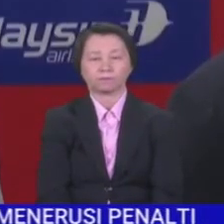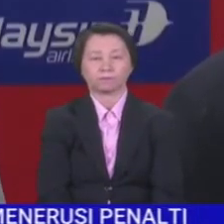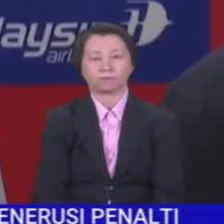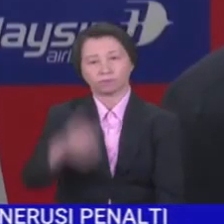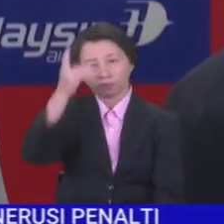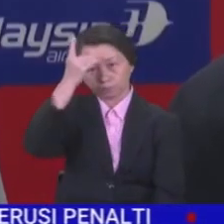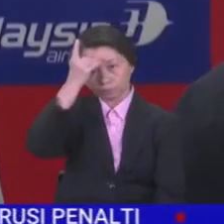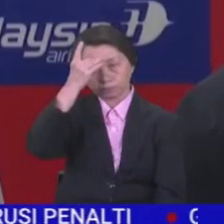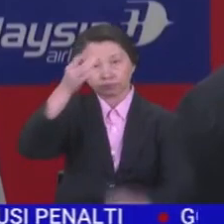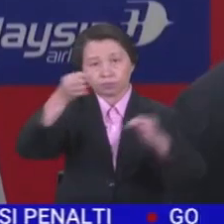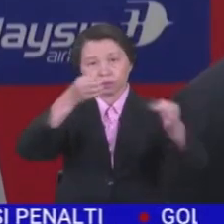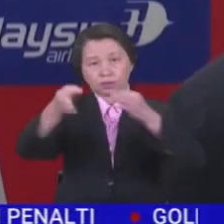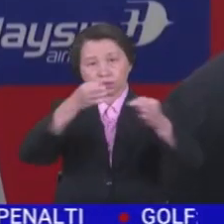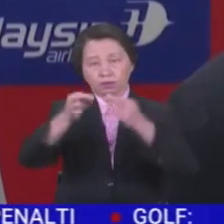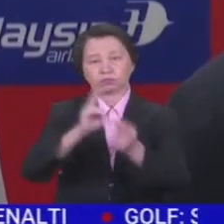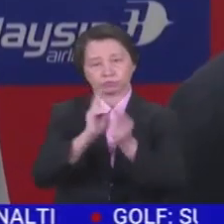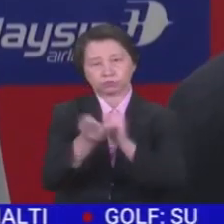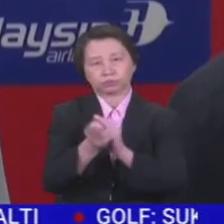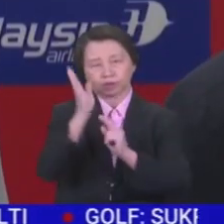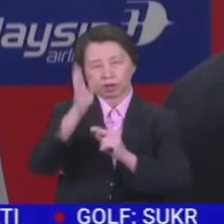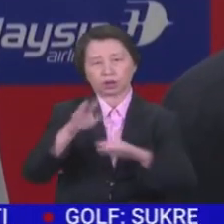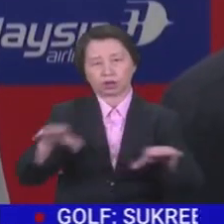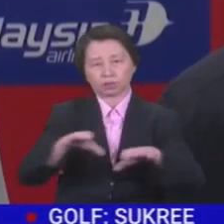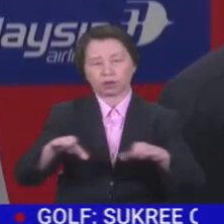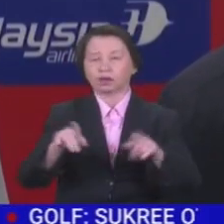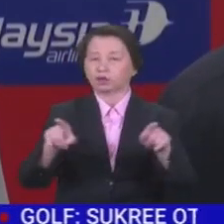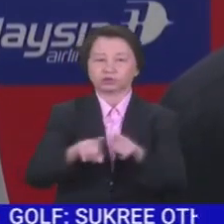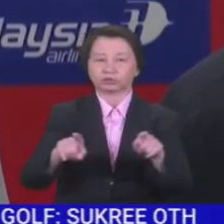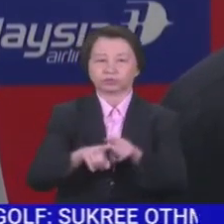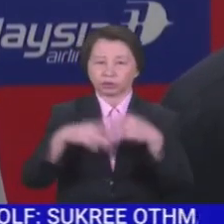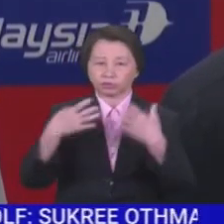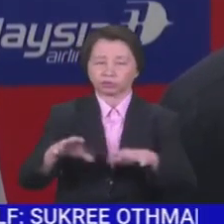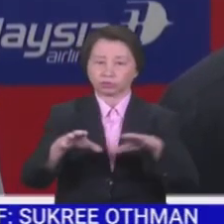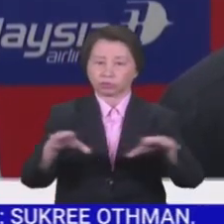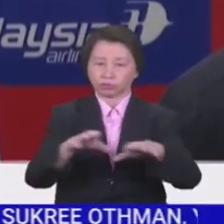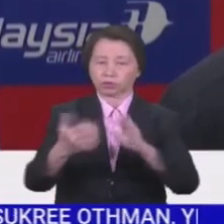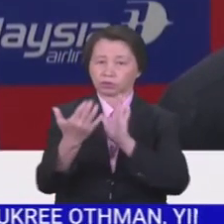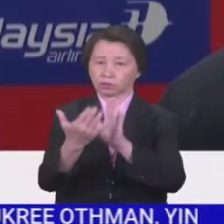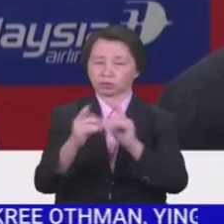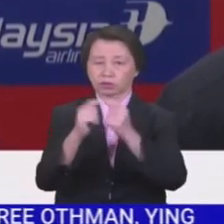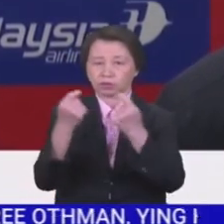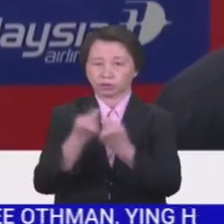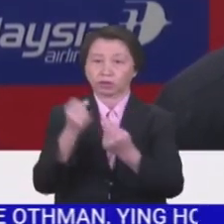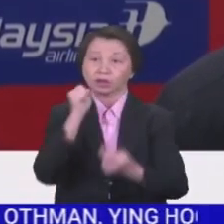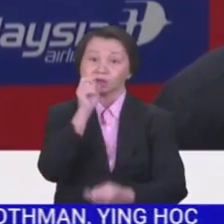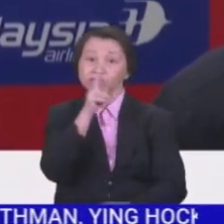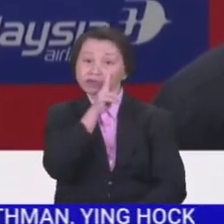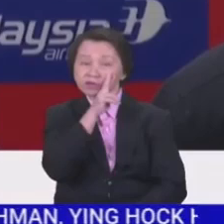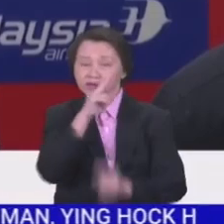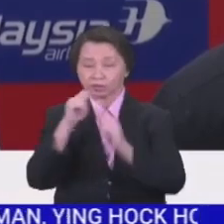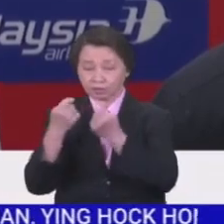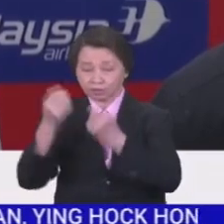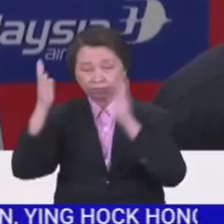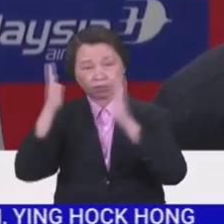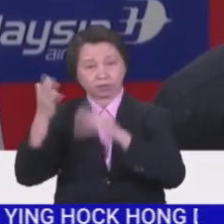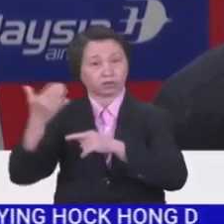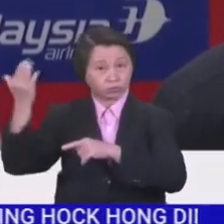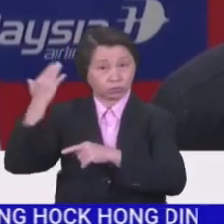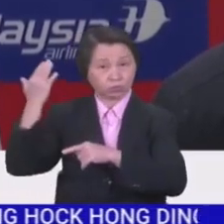Dato' Hamidin turut menjelaskan perubahan itu akan dilakukan seperti apa yang telah dilakukan terhadap skuad senior Harimau Malaya.